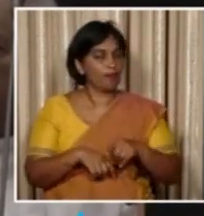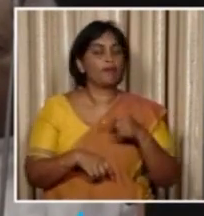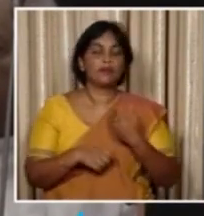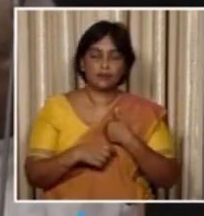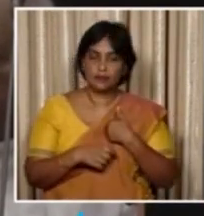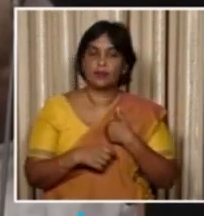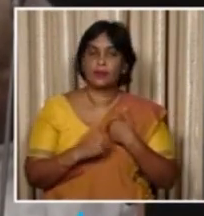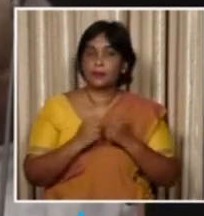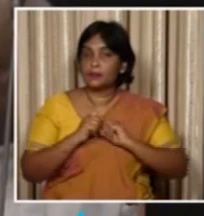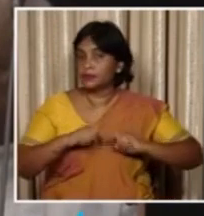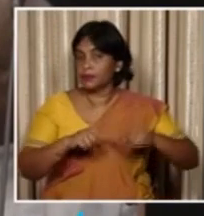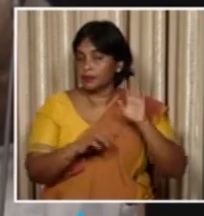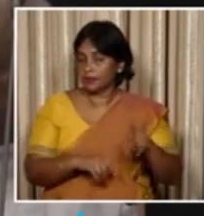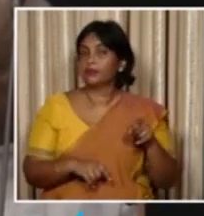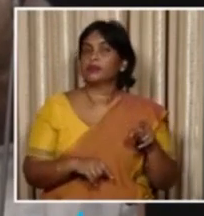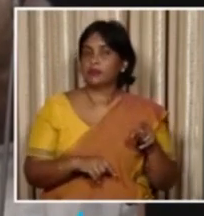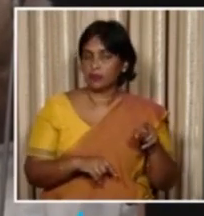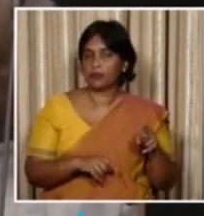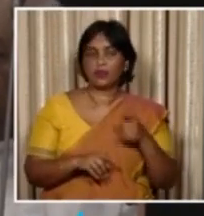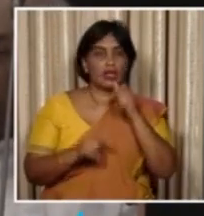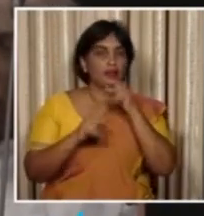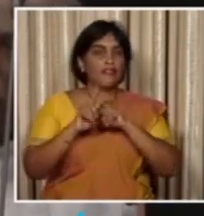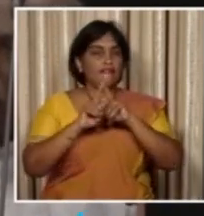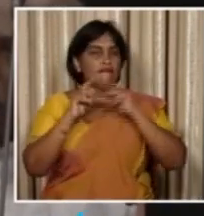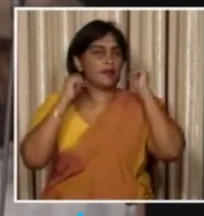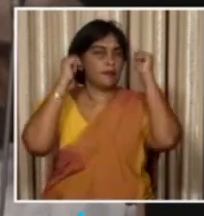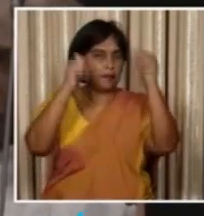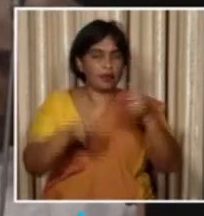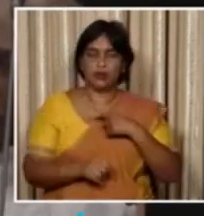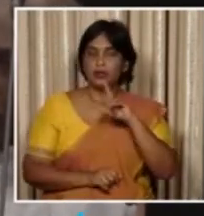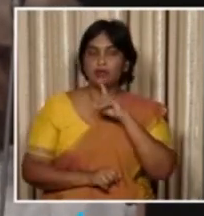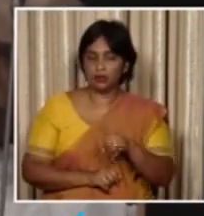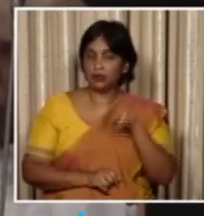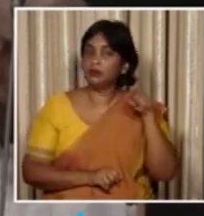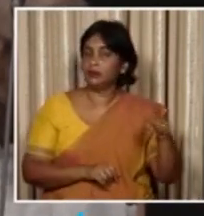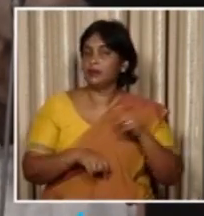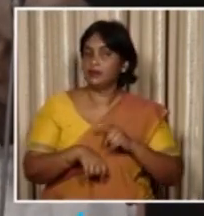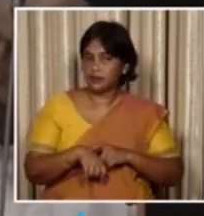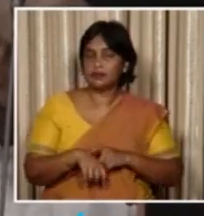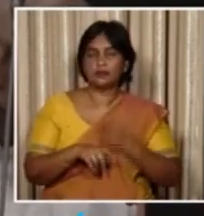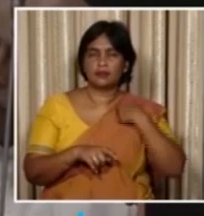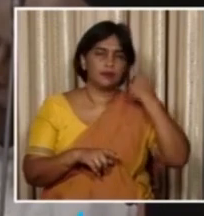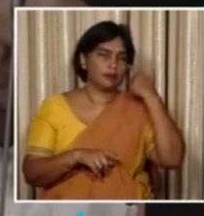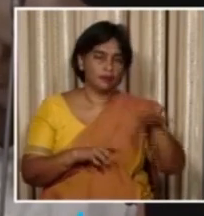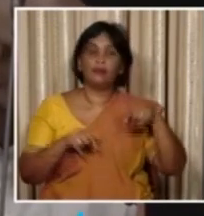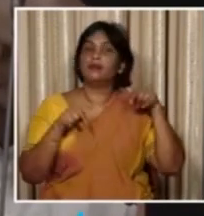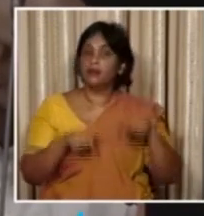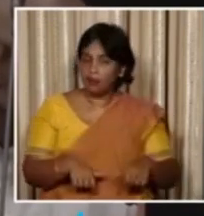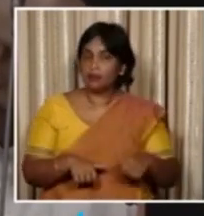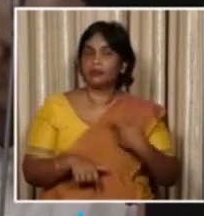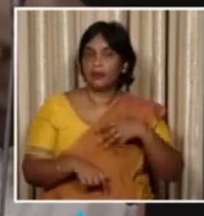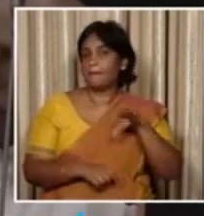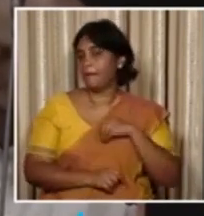මට ගමන් කරන්නට සිදු වී ඇත්තේ වැල්පාලමක බව මම සඳහන් කරා. ඒ අවස්ථාවේදී ගණන් නොගත් අය පවා ඒ